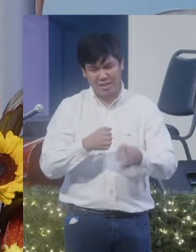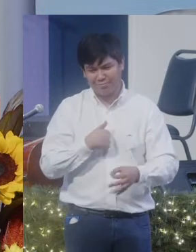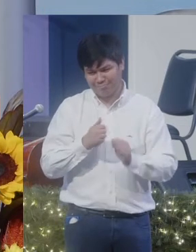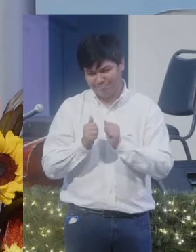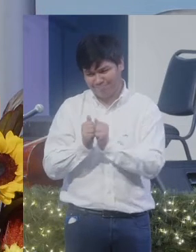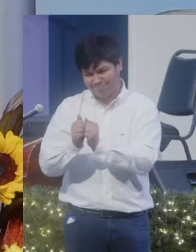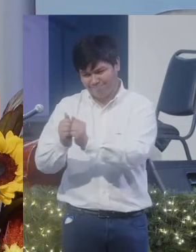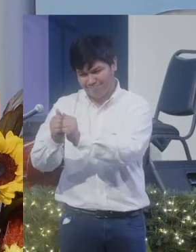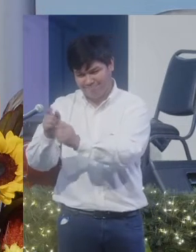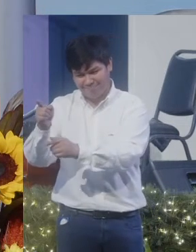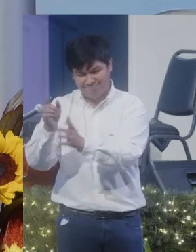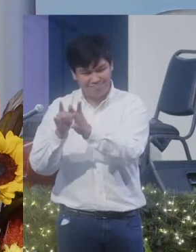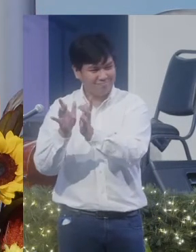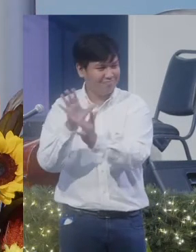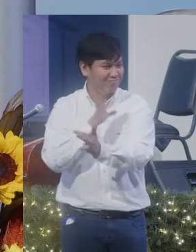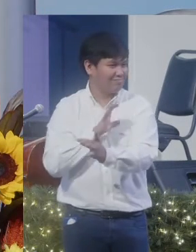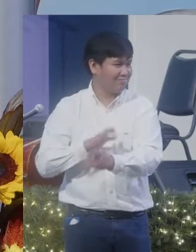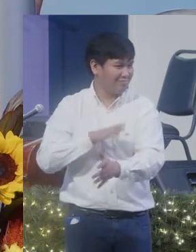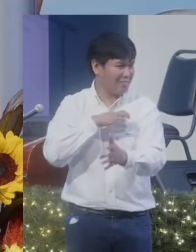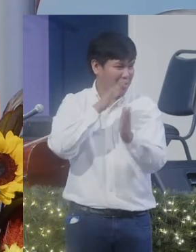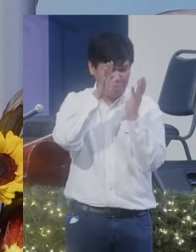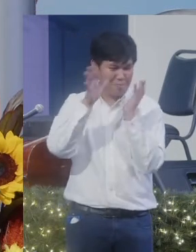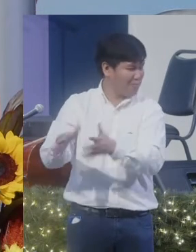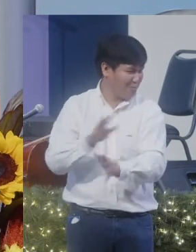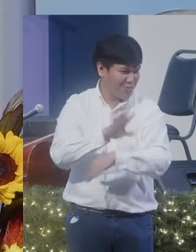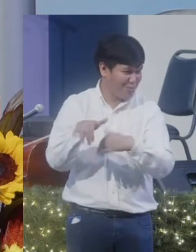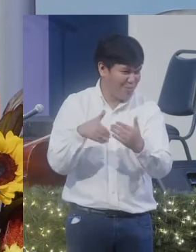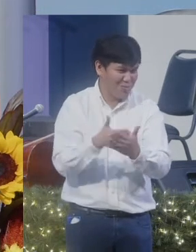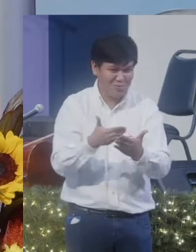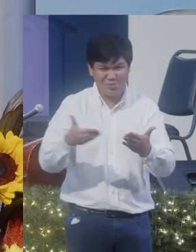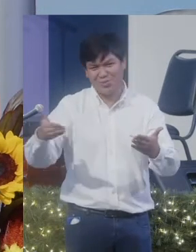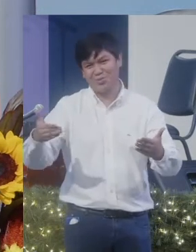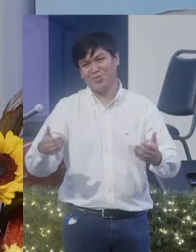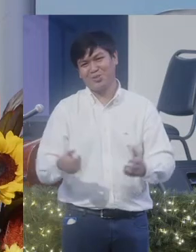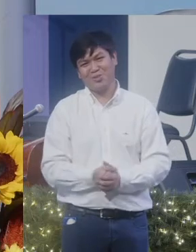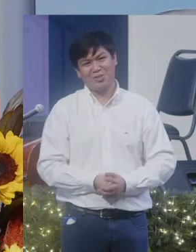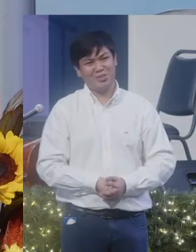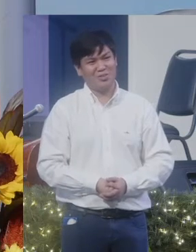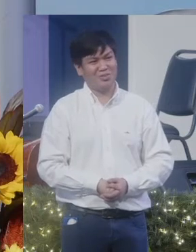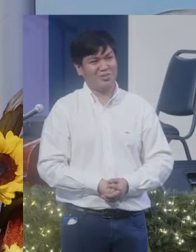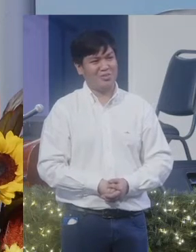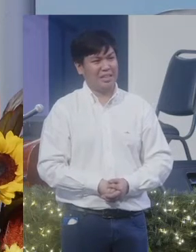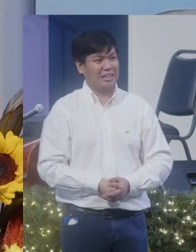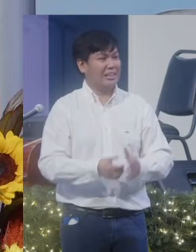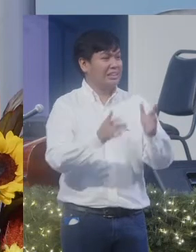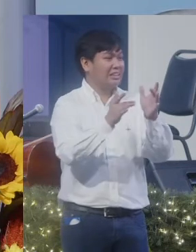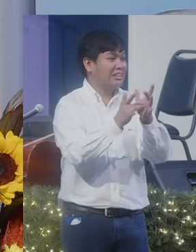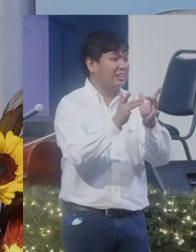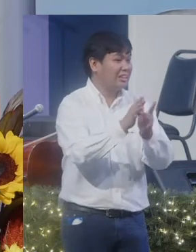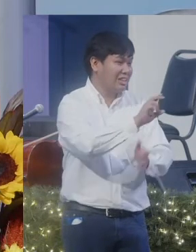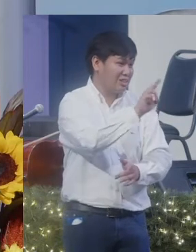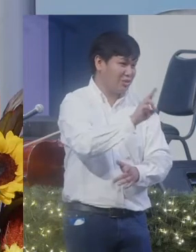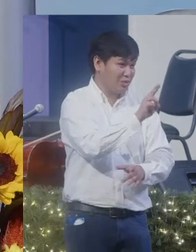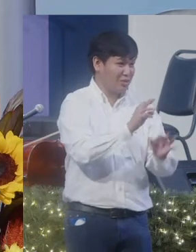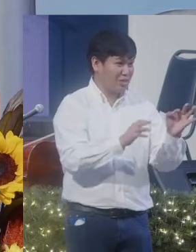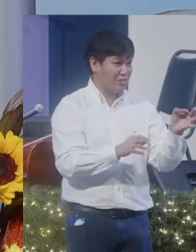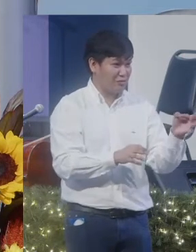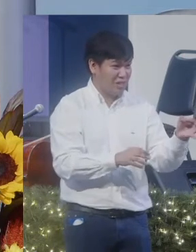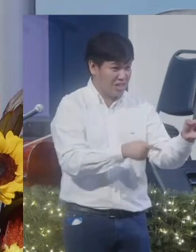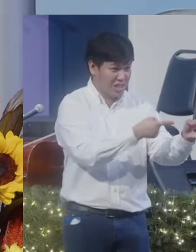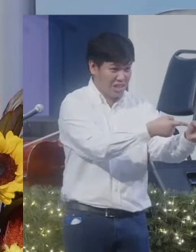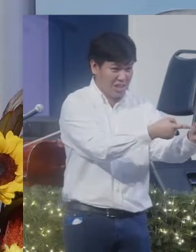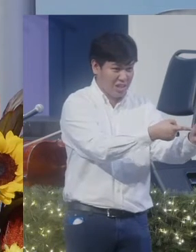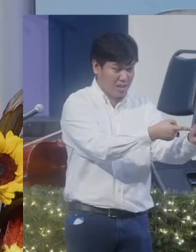Pansinin nyo na si Jesus ginamit ang pangingisda sa isang mangingisda upang pukawin